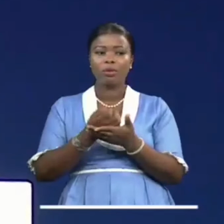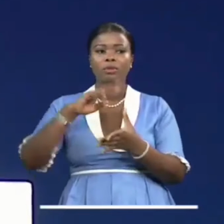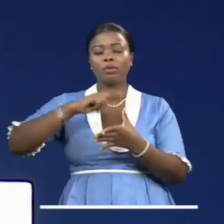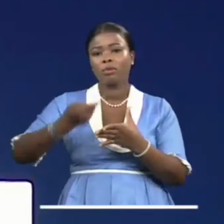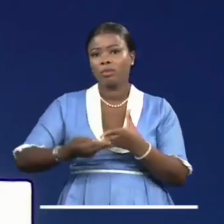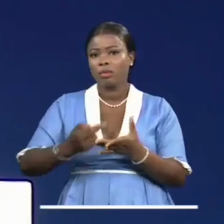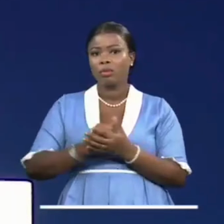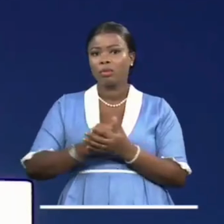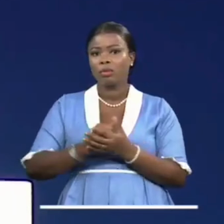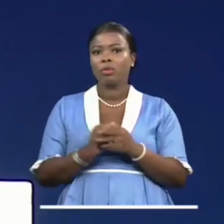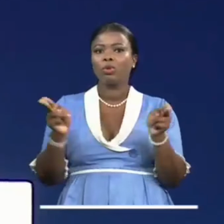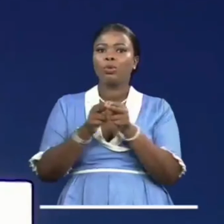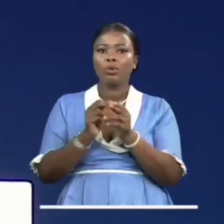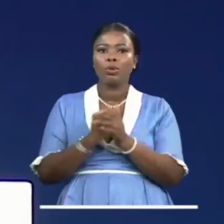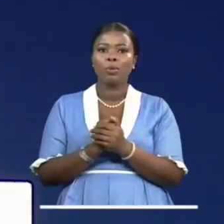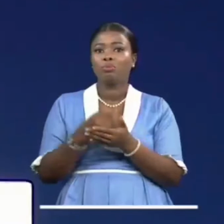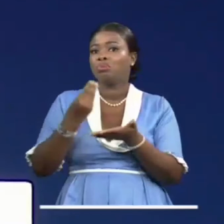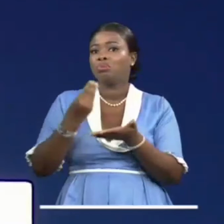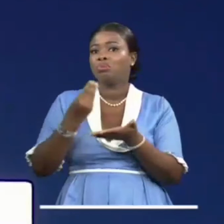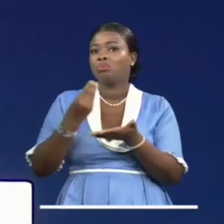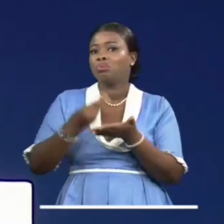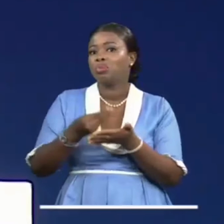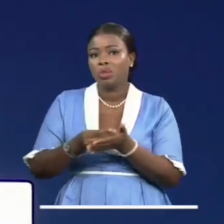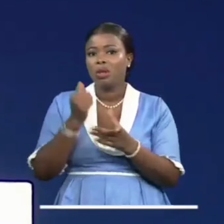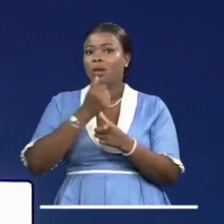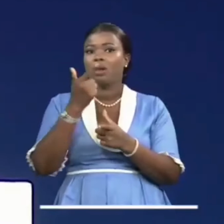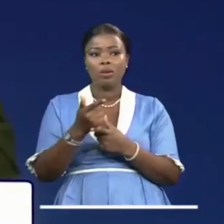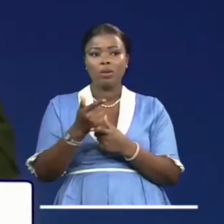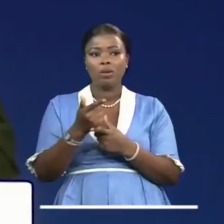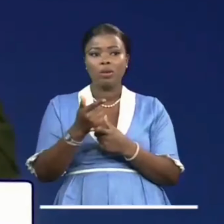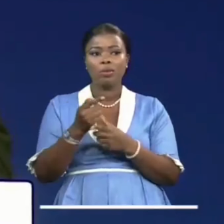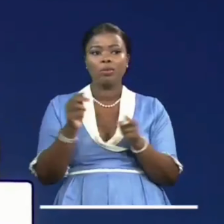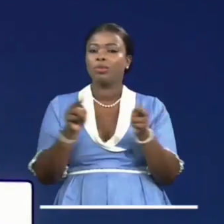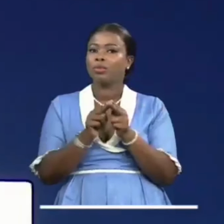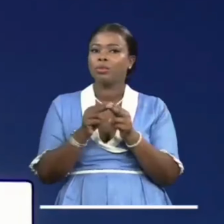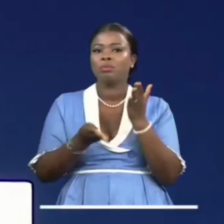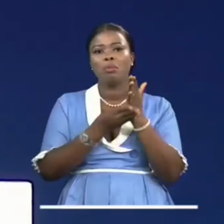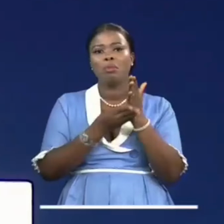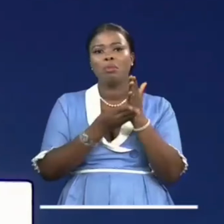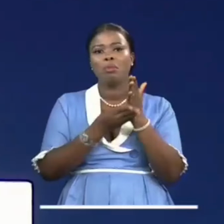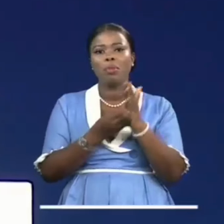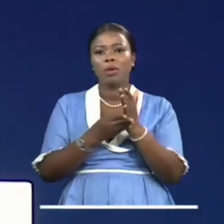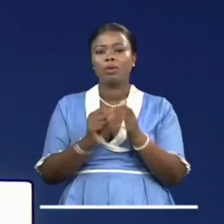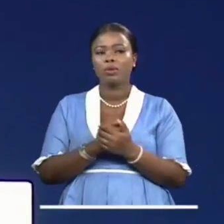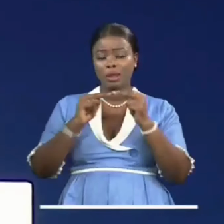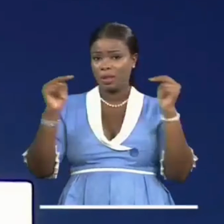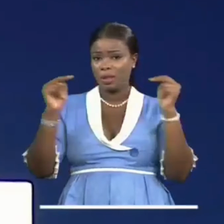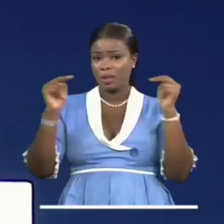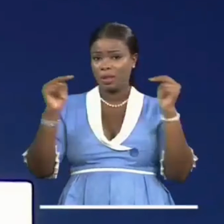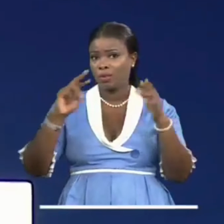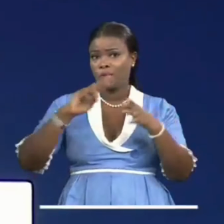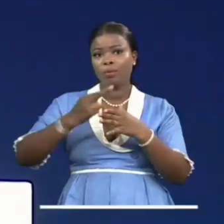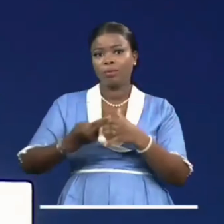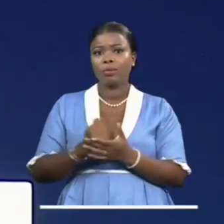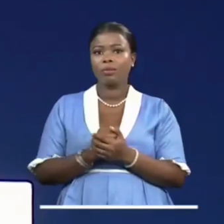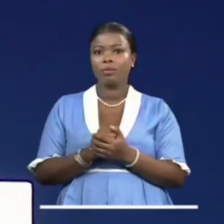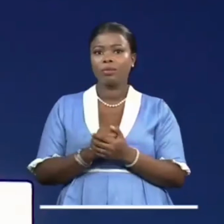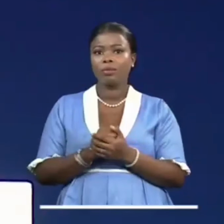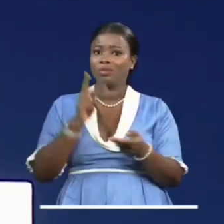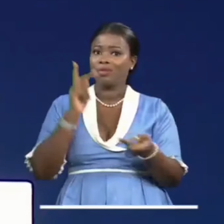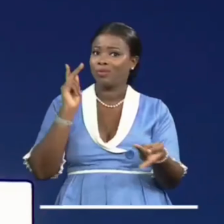monétaire une Bousse régionale des valeur donc nous avons l'Union bancaire nous allons développer cela au niveau régionalve effectivement également avec